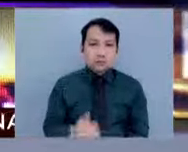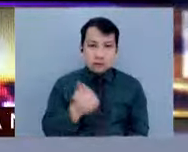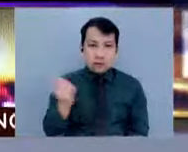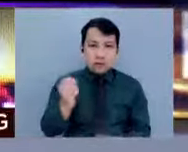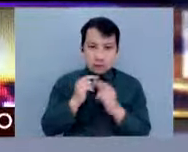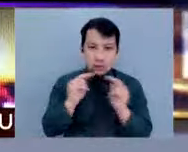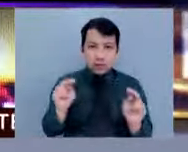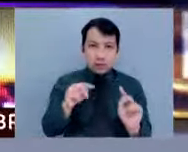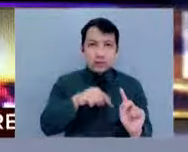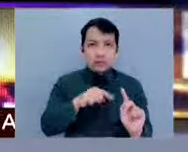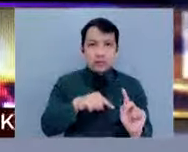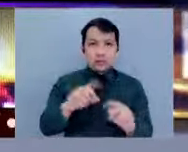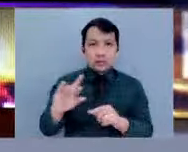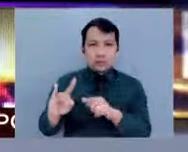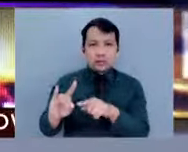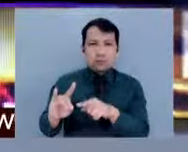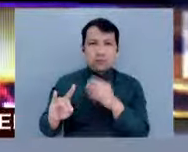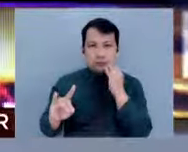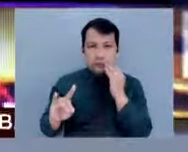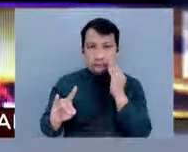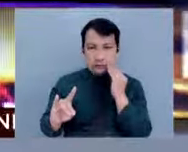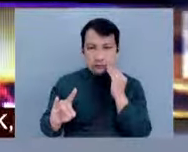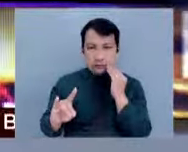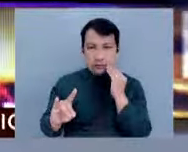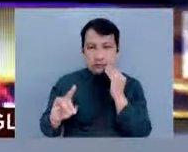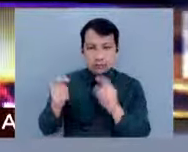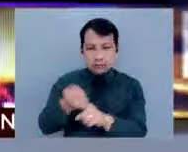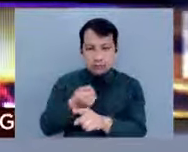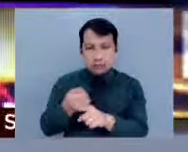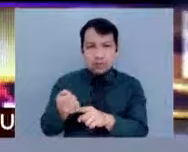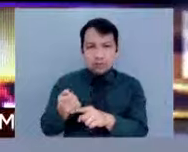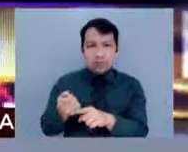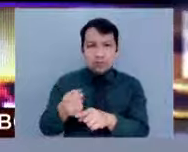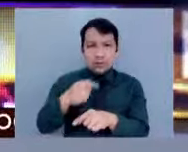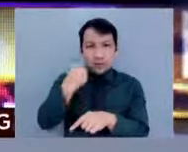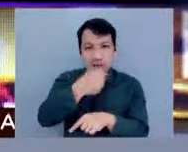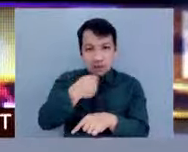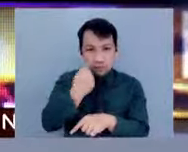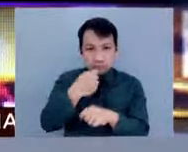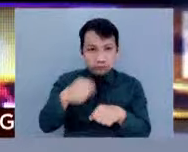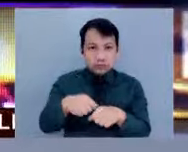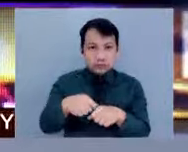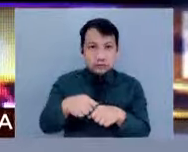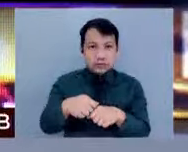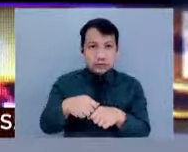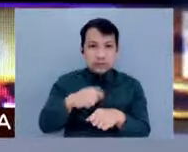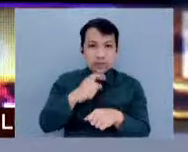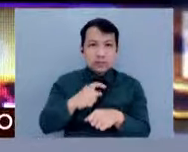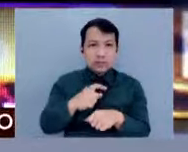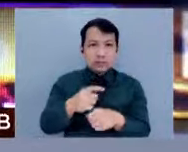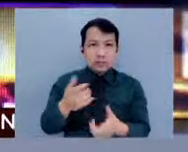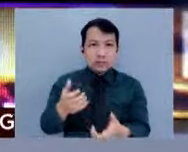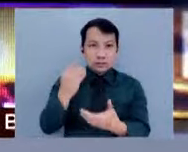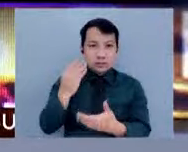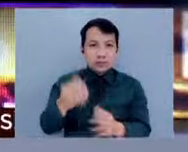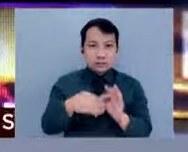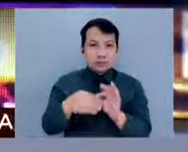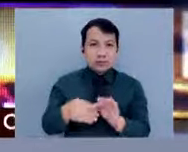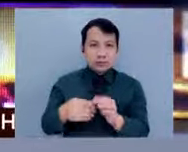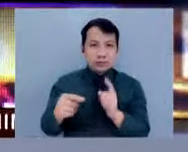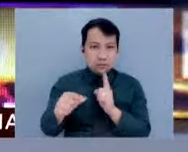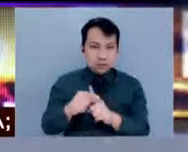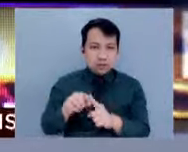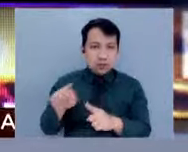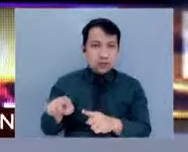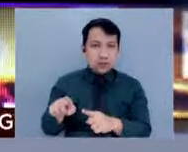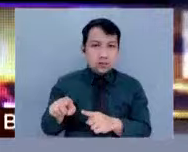namang aso ang nakaranas ng pagmamalupit at tinalian pa umano ng alambre sa bibig. Samantala, nagpositibo naman sa rabies